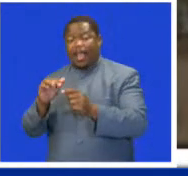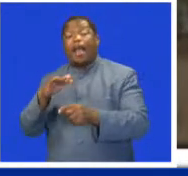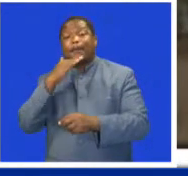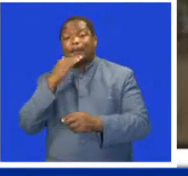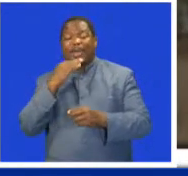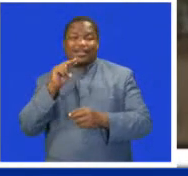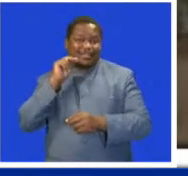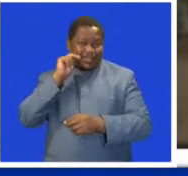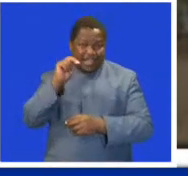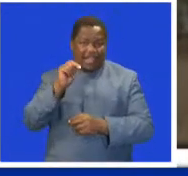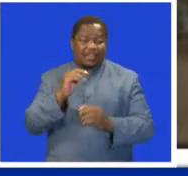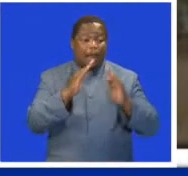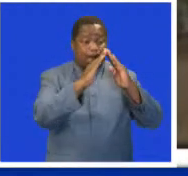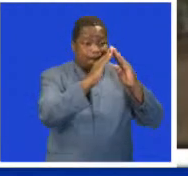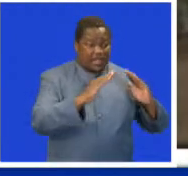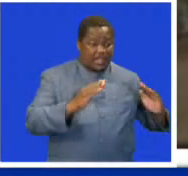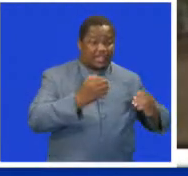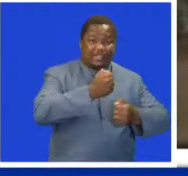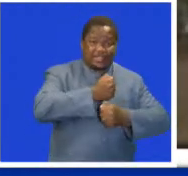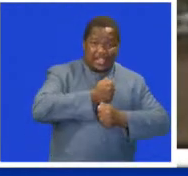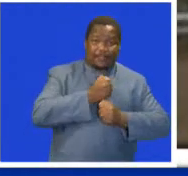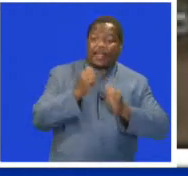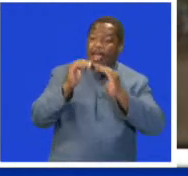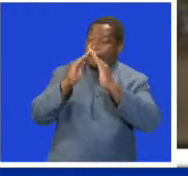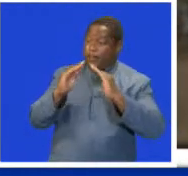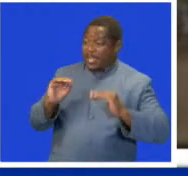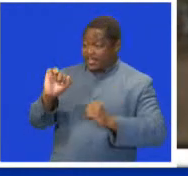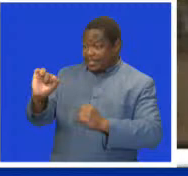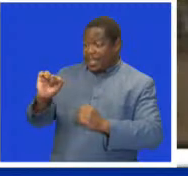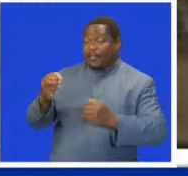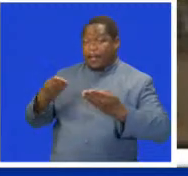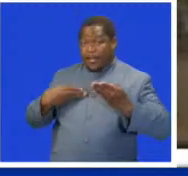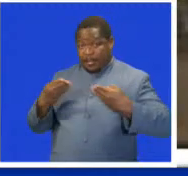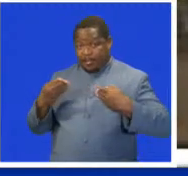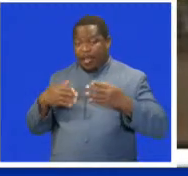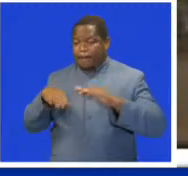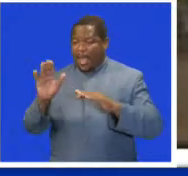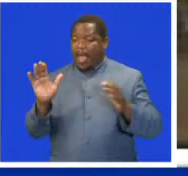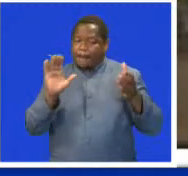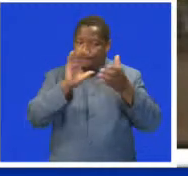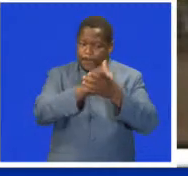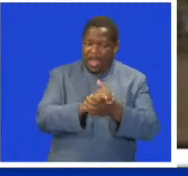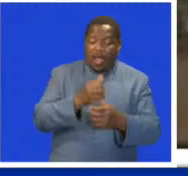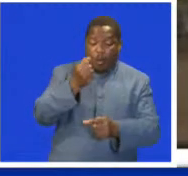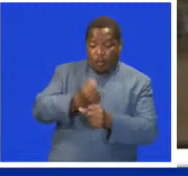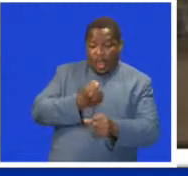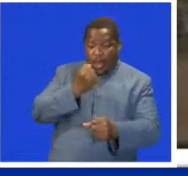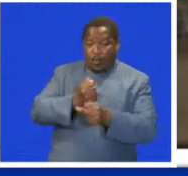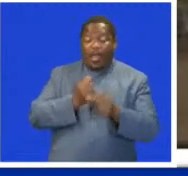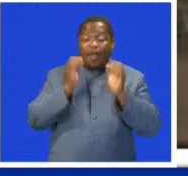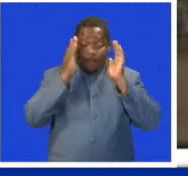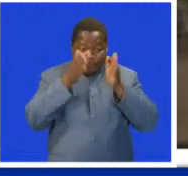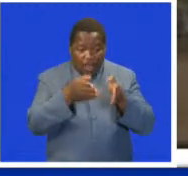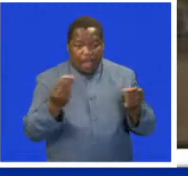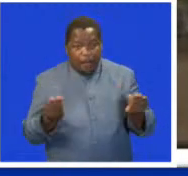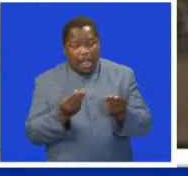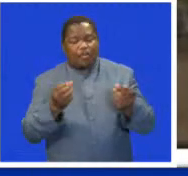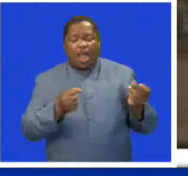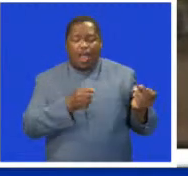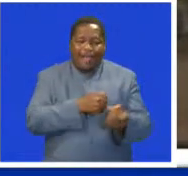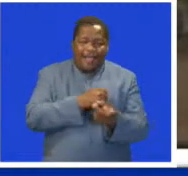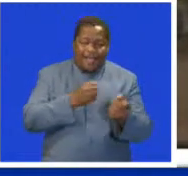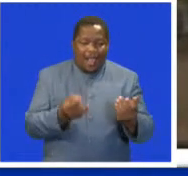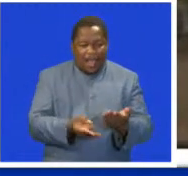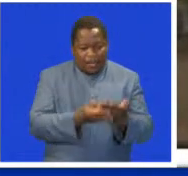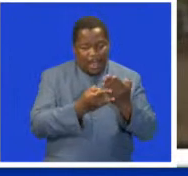ukuthi labantu bethu le labakhulunyiswa ngolomthetho batawu sitakala kanjani yekucala